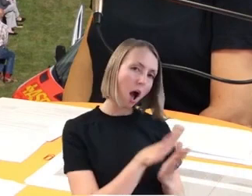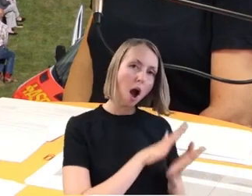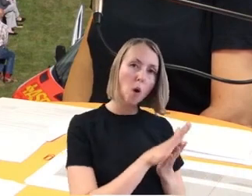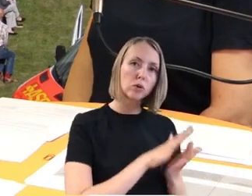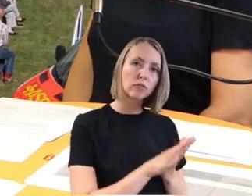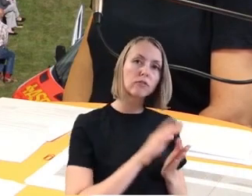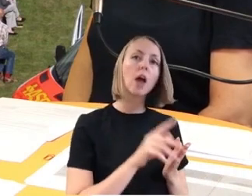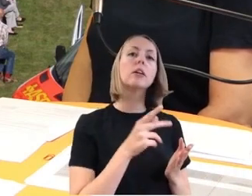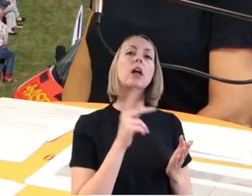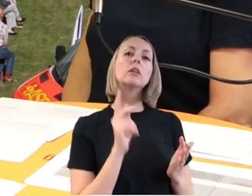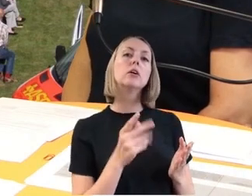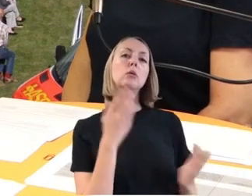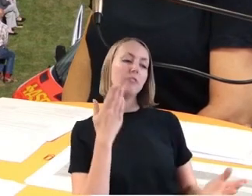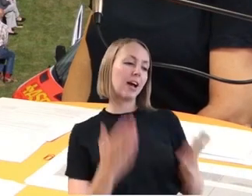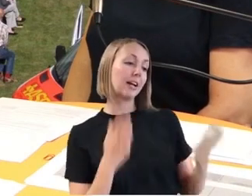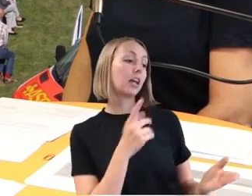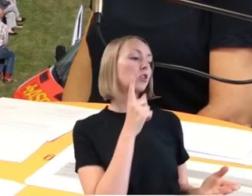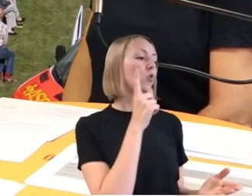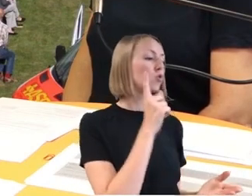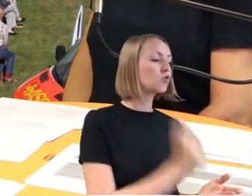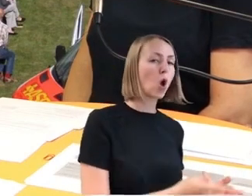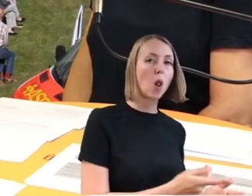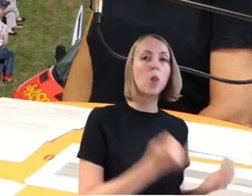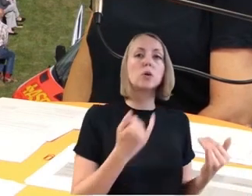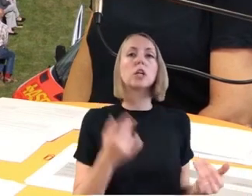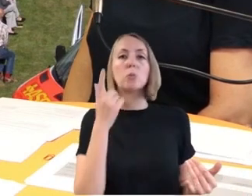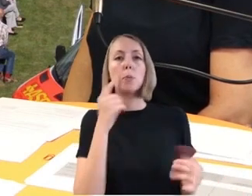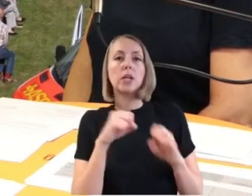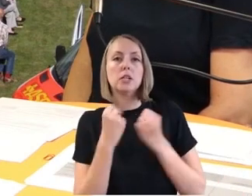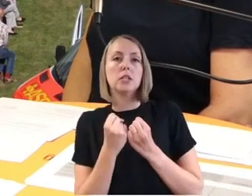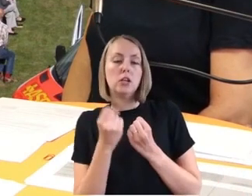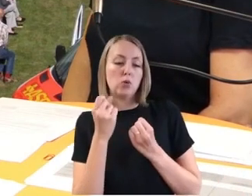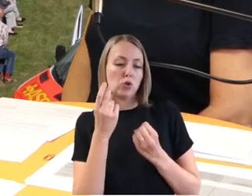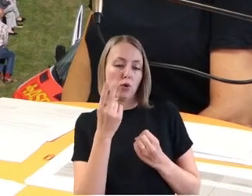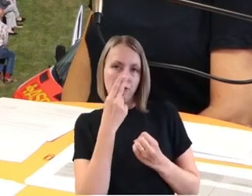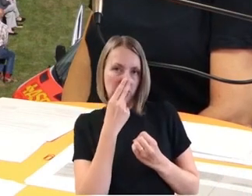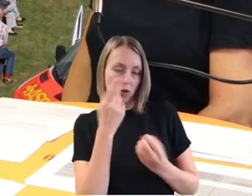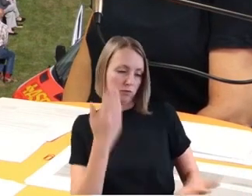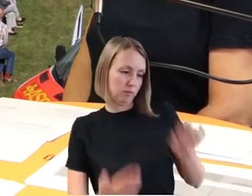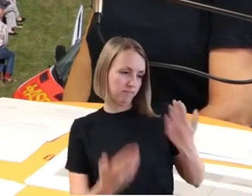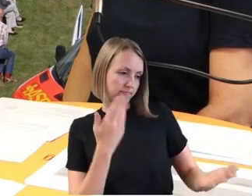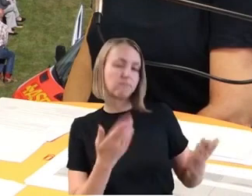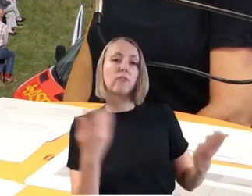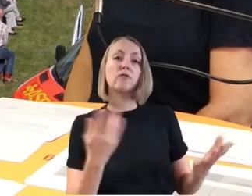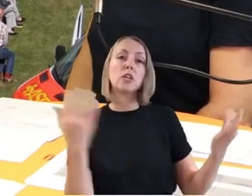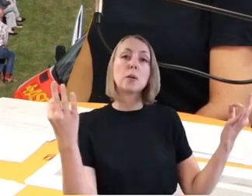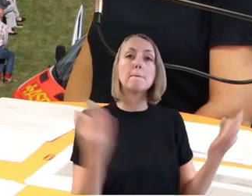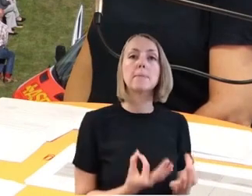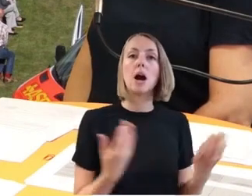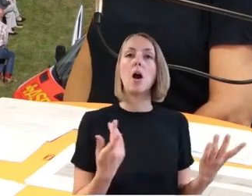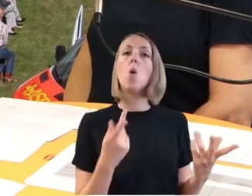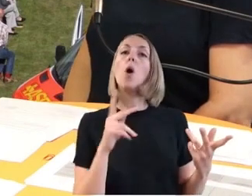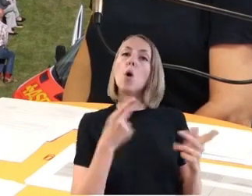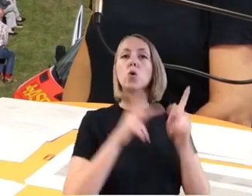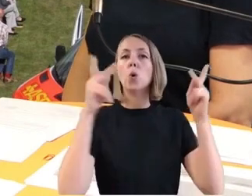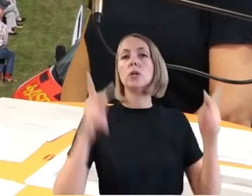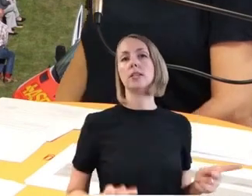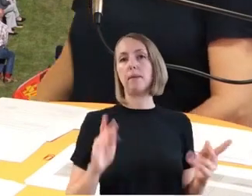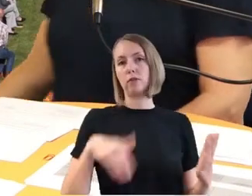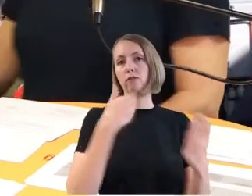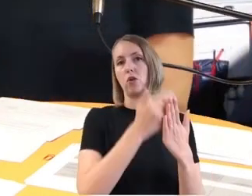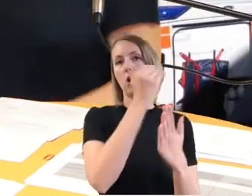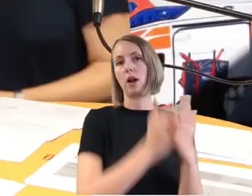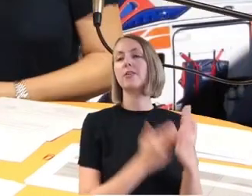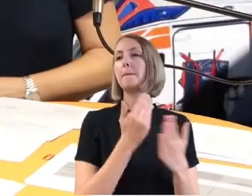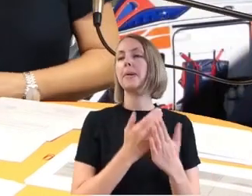man soll ist vergleich fest was wird überhaupt benötigt erarbeiten einsatztaktische forderungen konzeptionelle vorgaben wie beispielsweise auch die